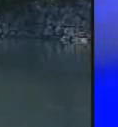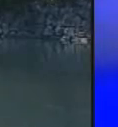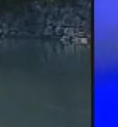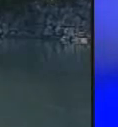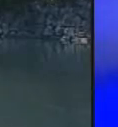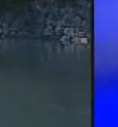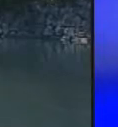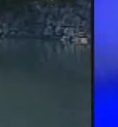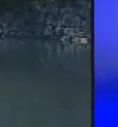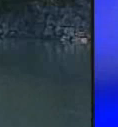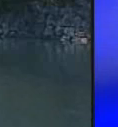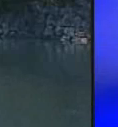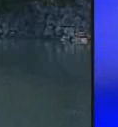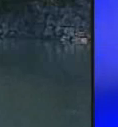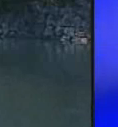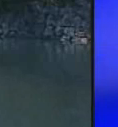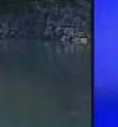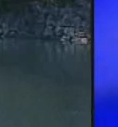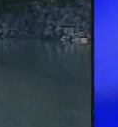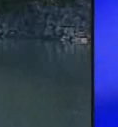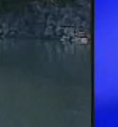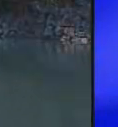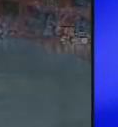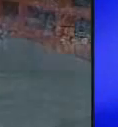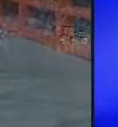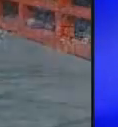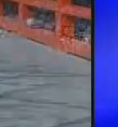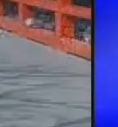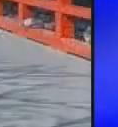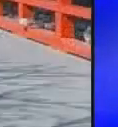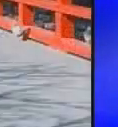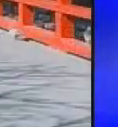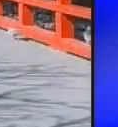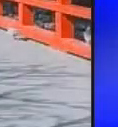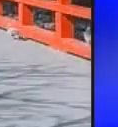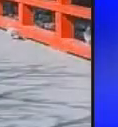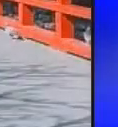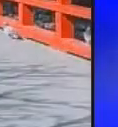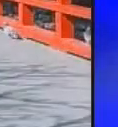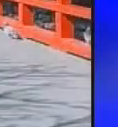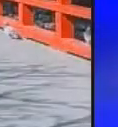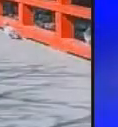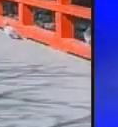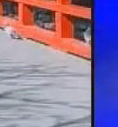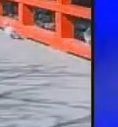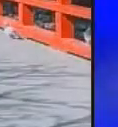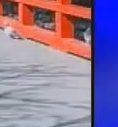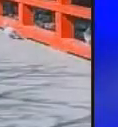捻転と体の回旋です。左にひねります。右に、